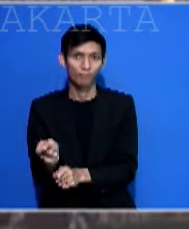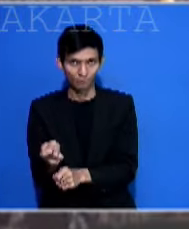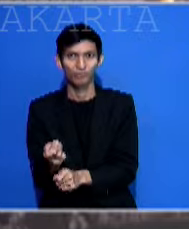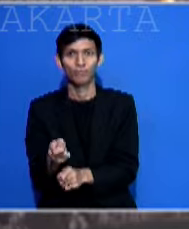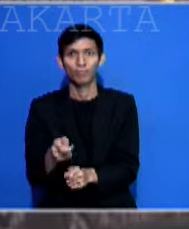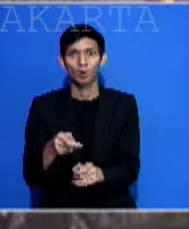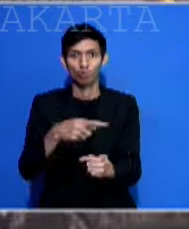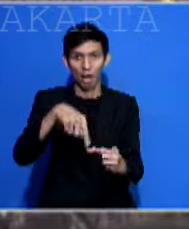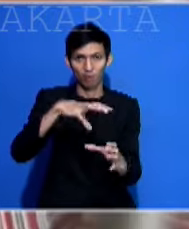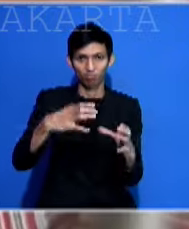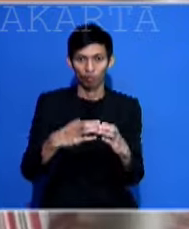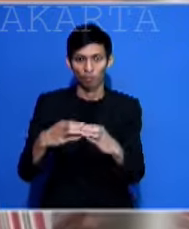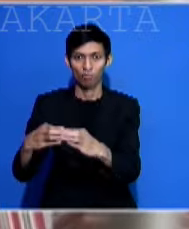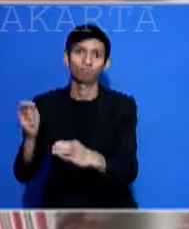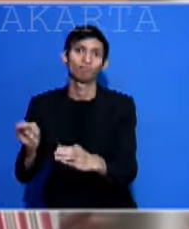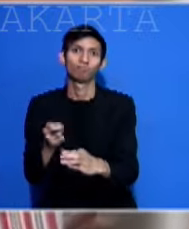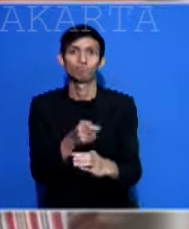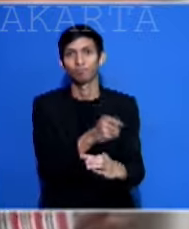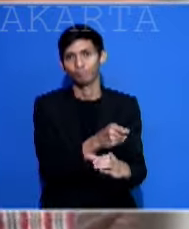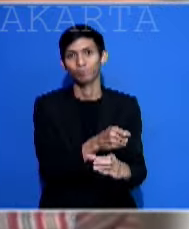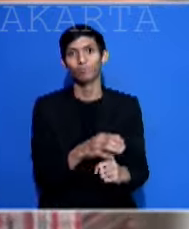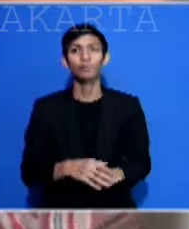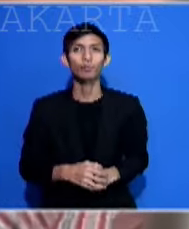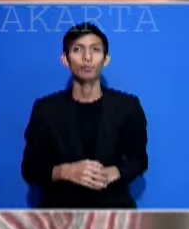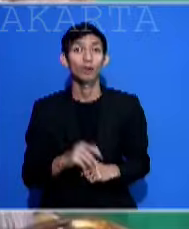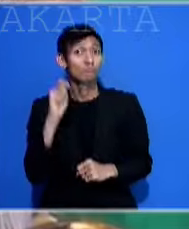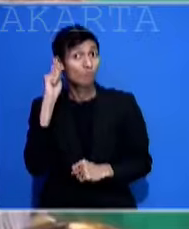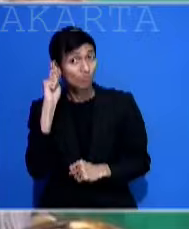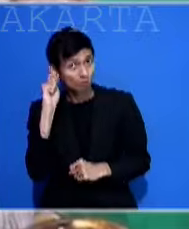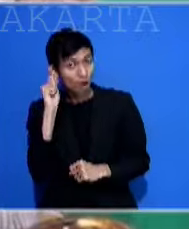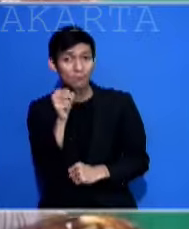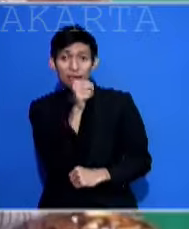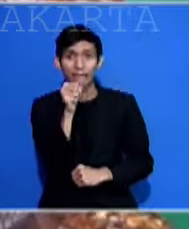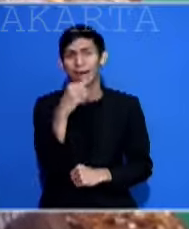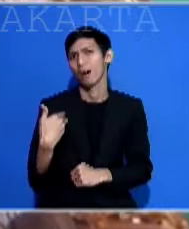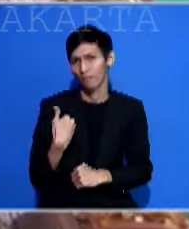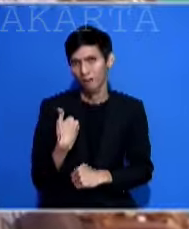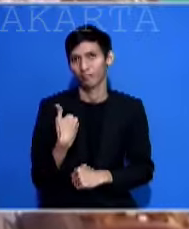ugi wonten garap vokal utawi sinden. Mekaten Margo Laras caos palapuran saking Bantul.